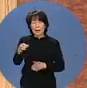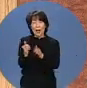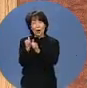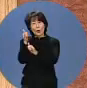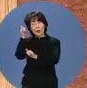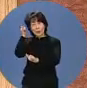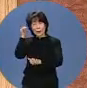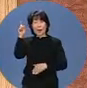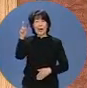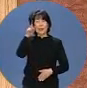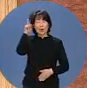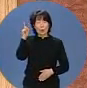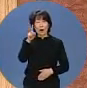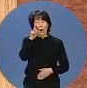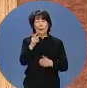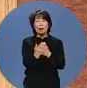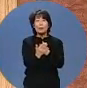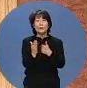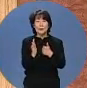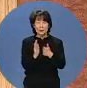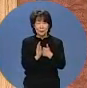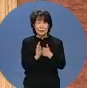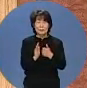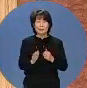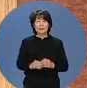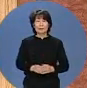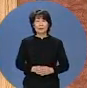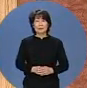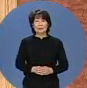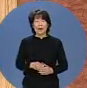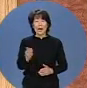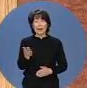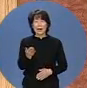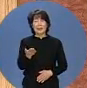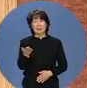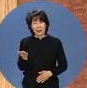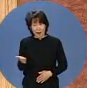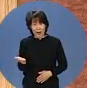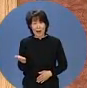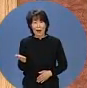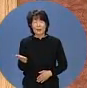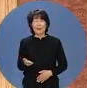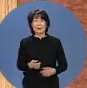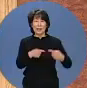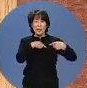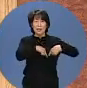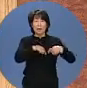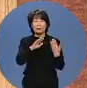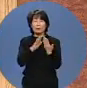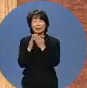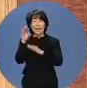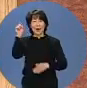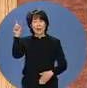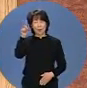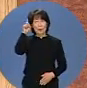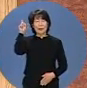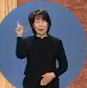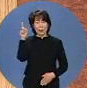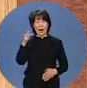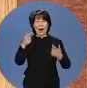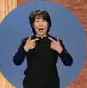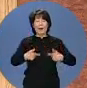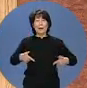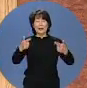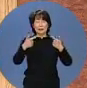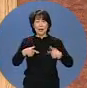生駒を見守っています。いかがでしたか。このようにラブリータウン生駒では